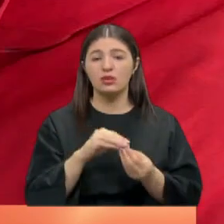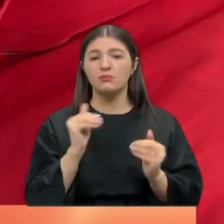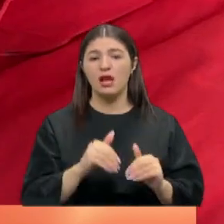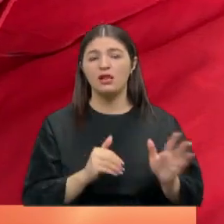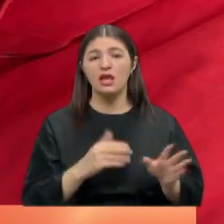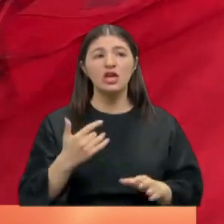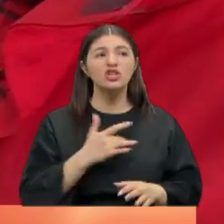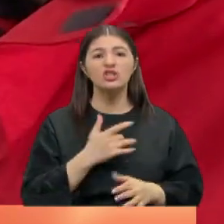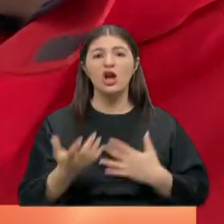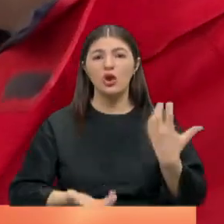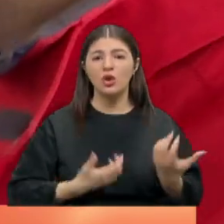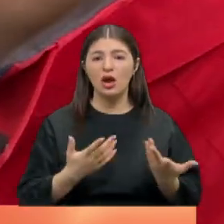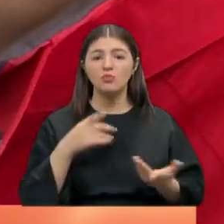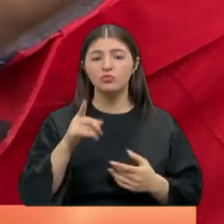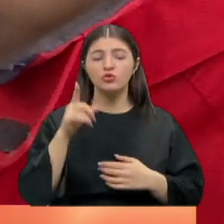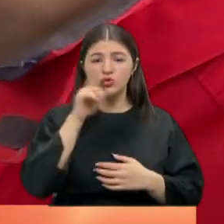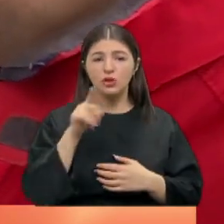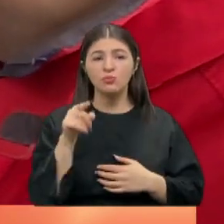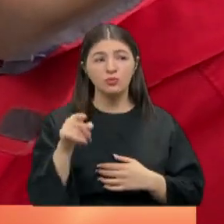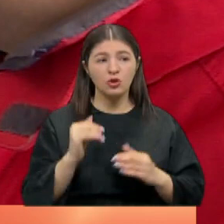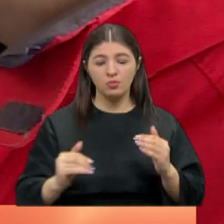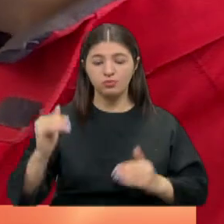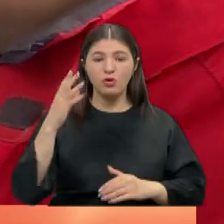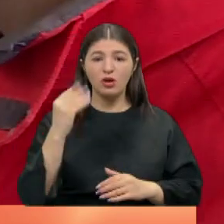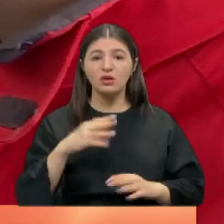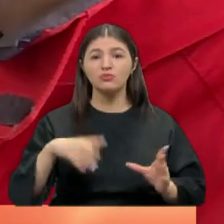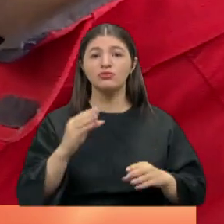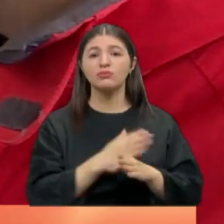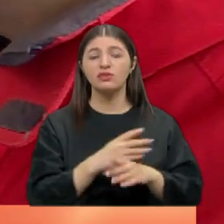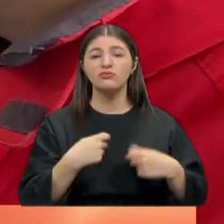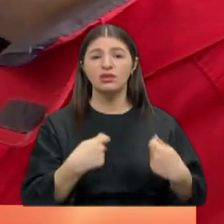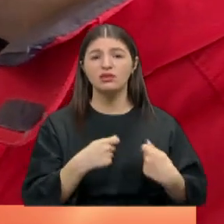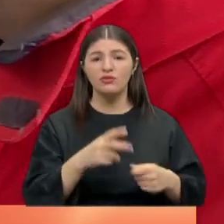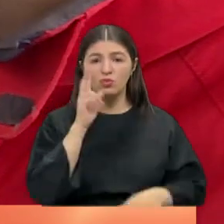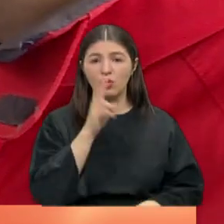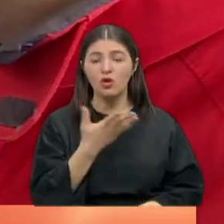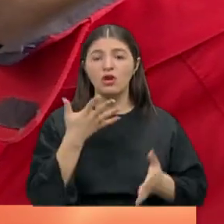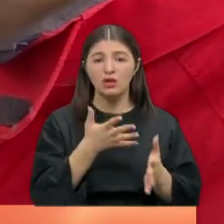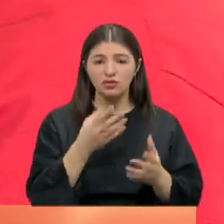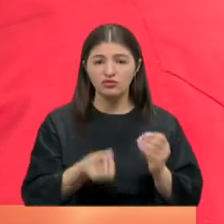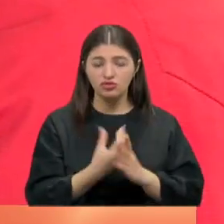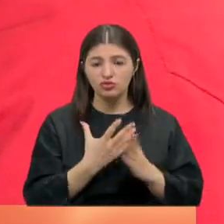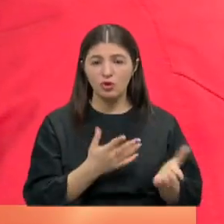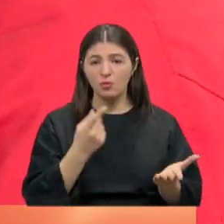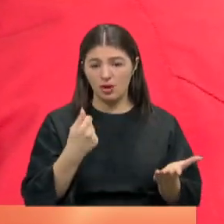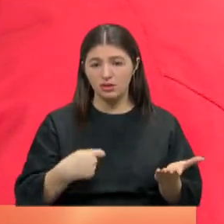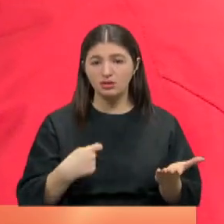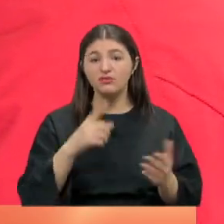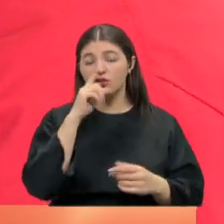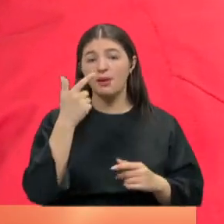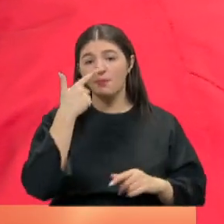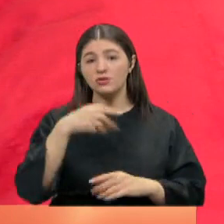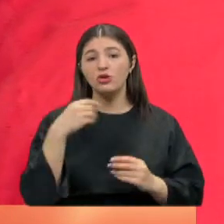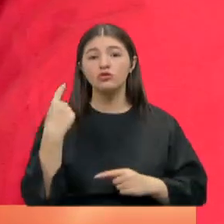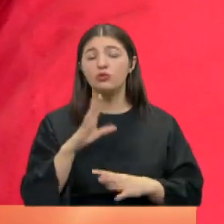zam geldi işler acısı ya buradan kaynaklanıyor Burası artarsa bütün ürünleri maliyetlere yansıyor tedariğine yazıyor yalnız yakıt